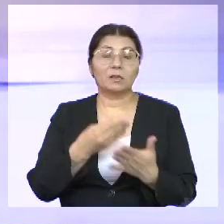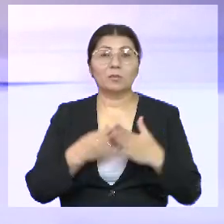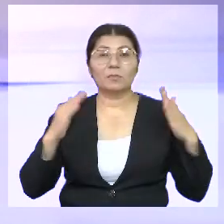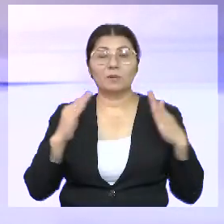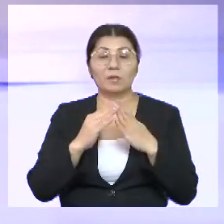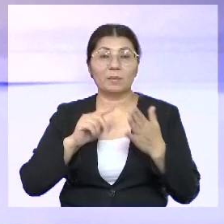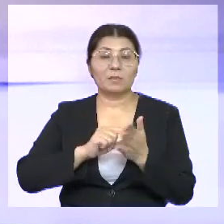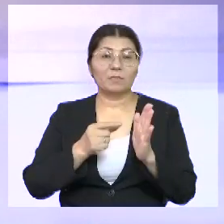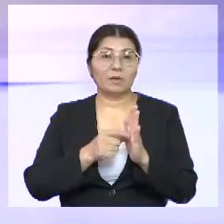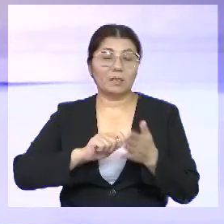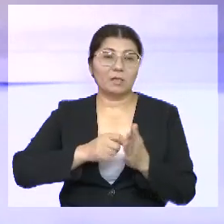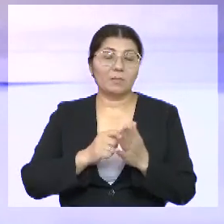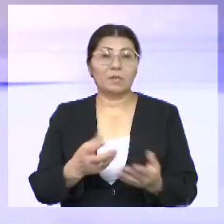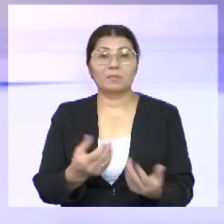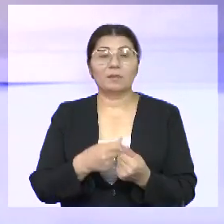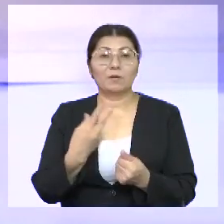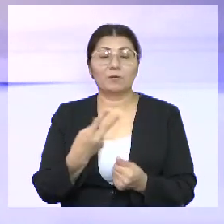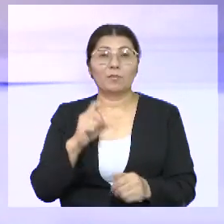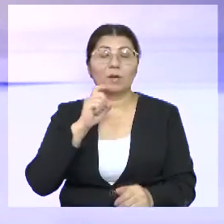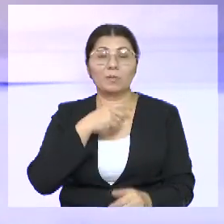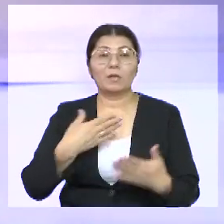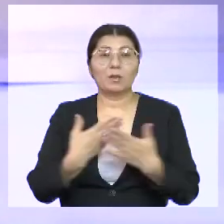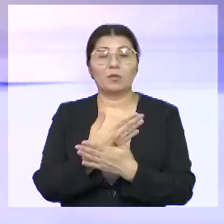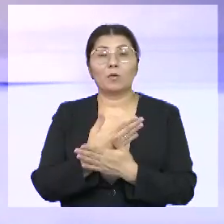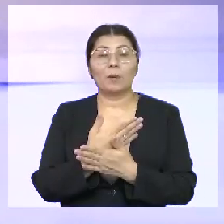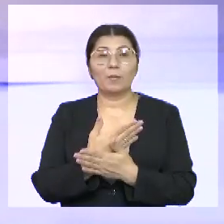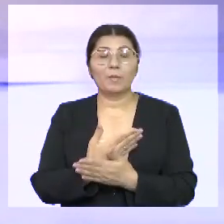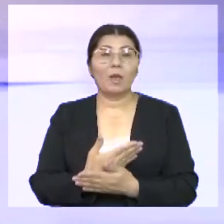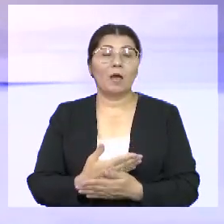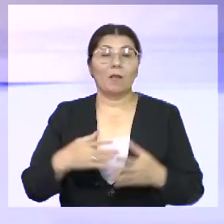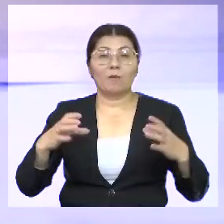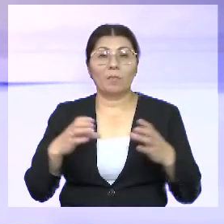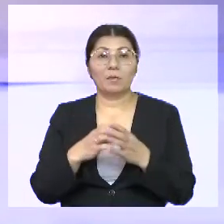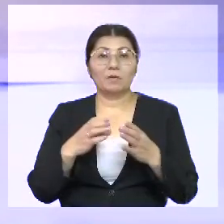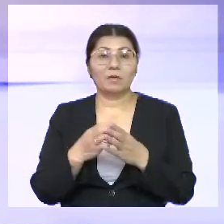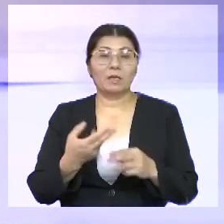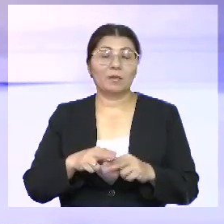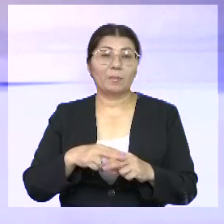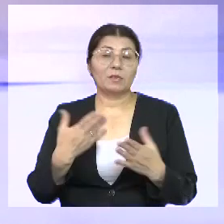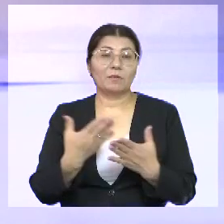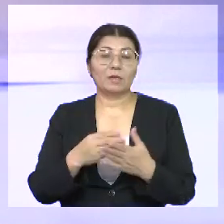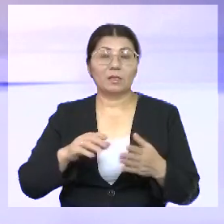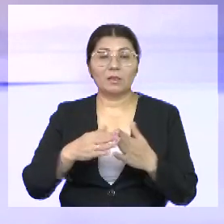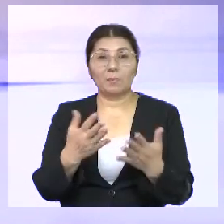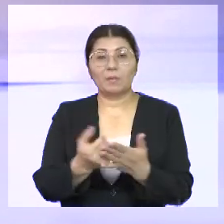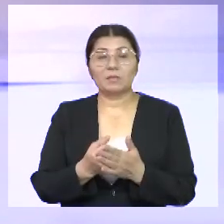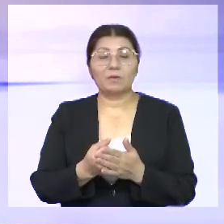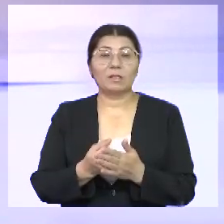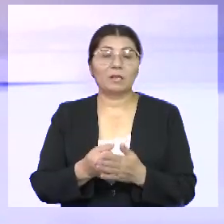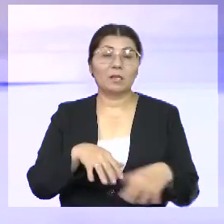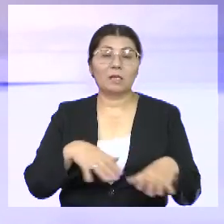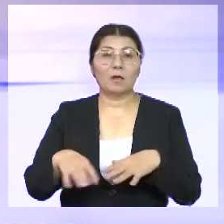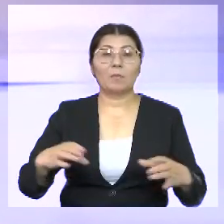квартир. Ключи новоселы получили в двухэтажках в новом, динамично развивающемся микрорайоне райцентра. К слову, крышу над головой обрели жители из числа